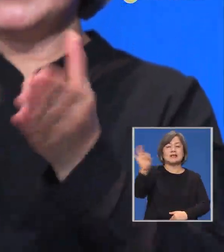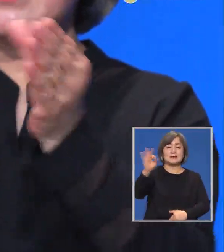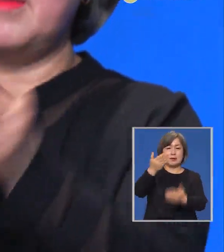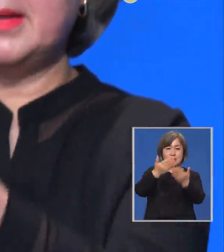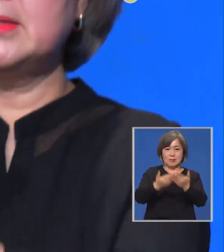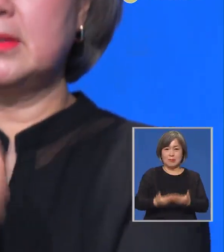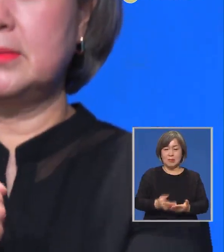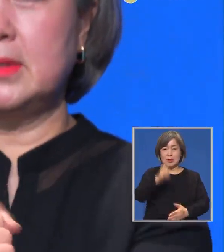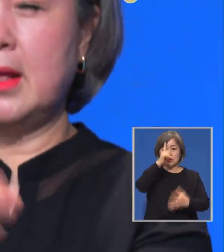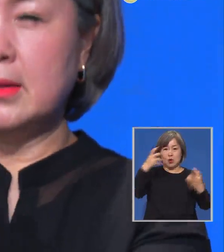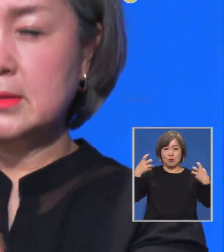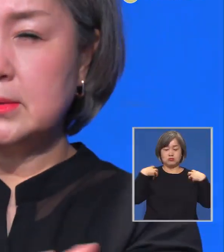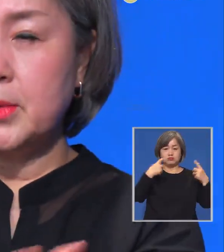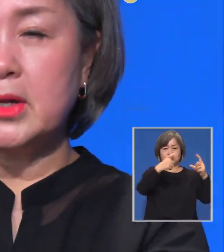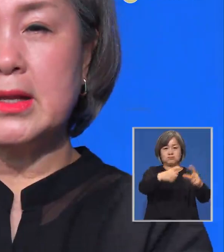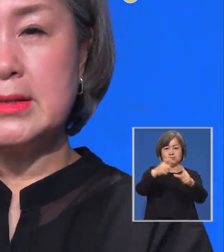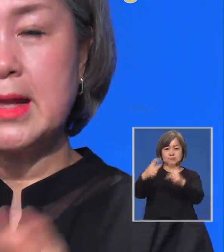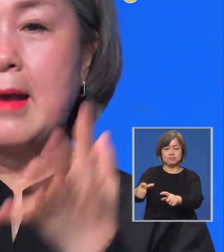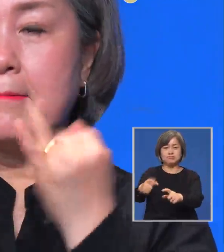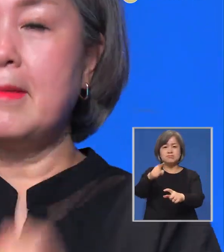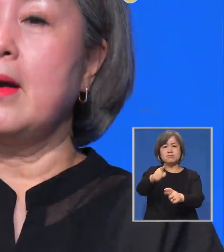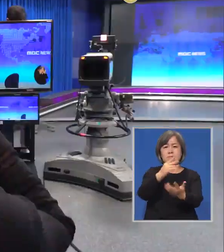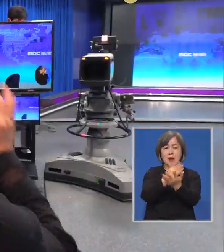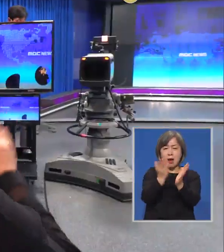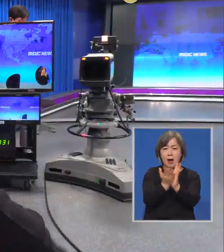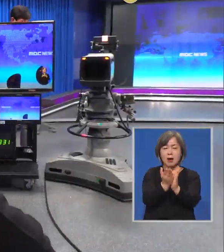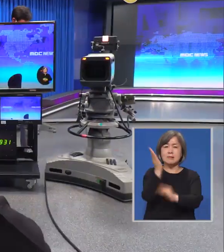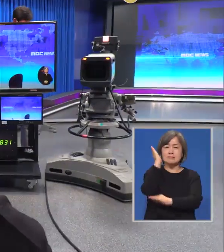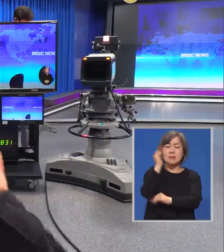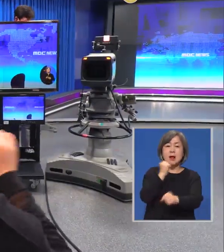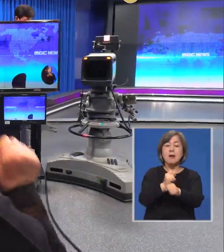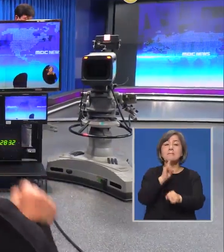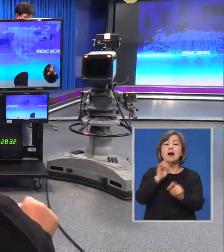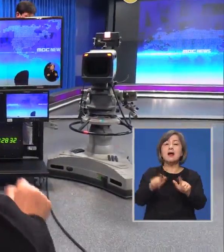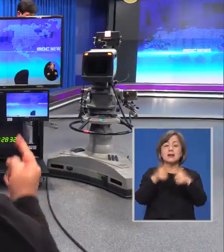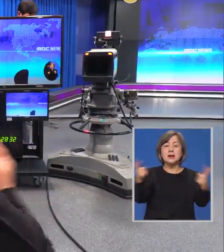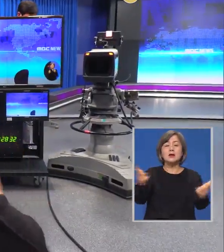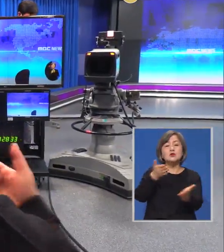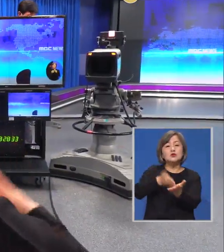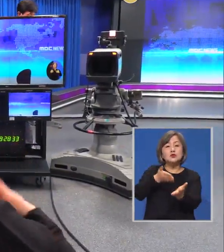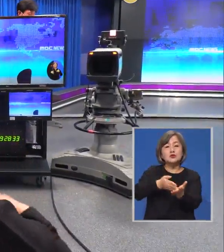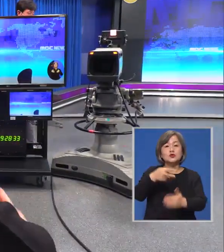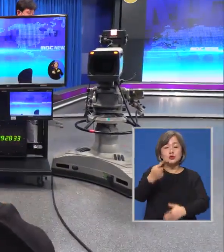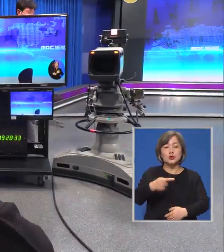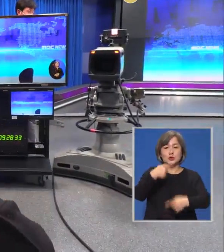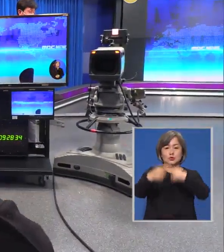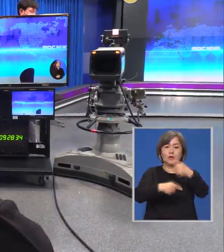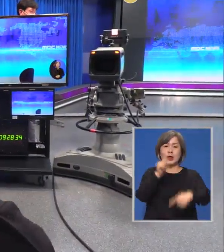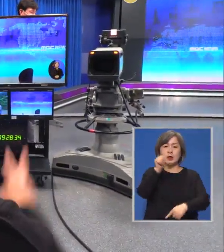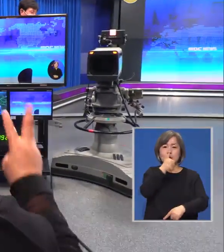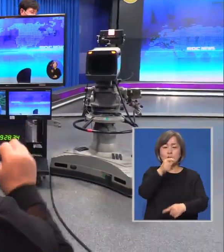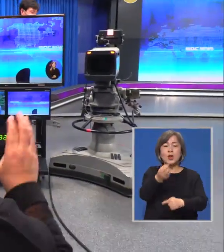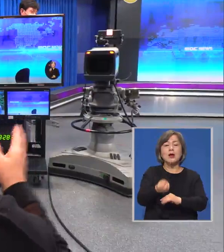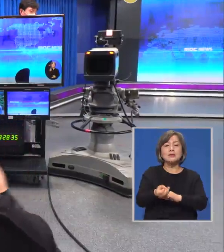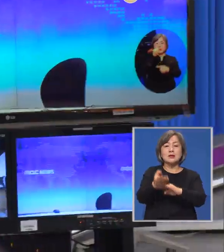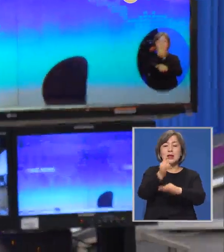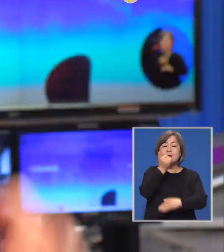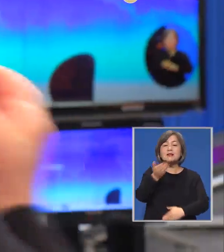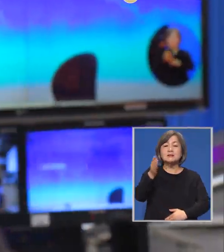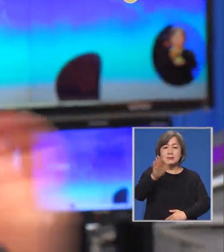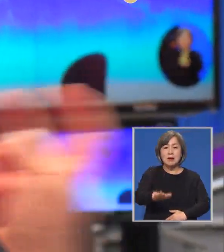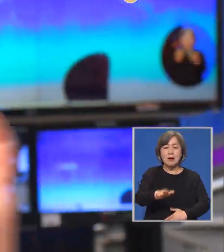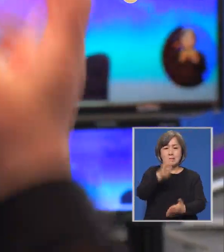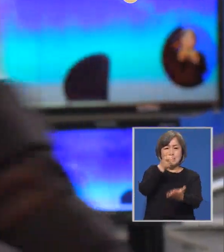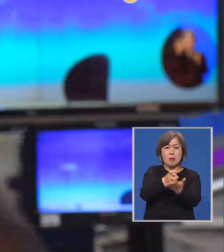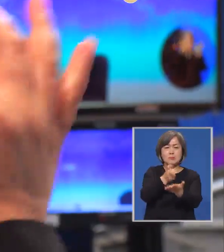인정받았습니다. 정부나 지자체의 정책 브리핑뿐만 아니라 방송사의 뉴스에서도 수어 통역이 제공되고